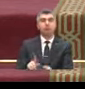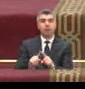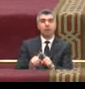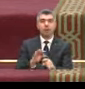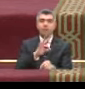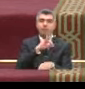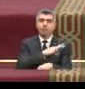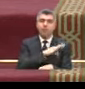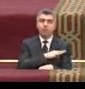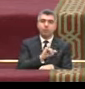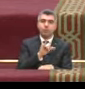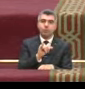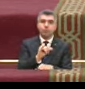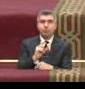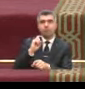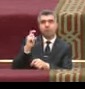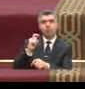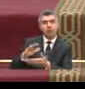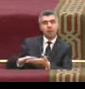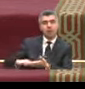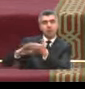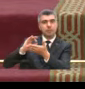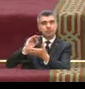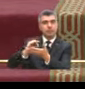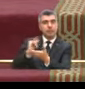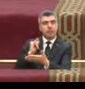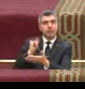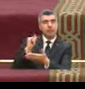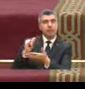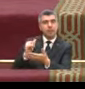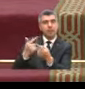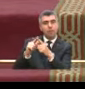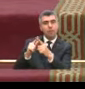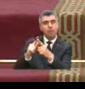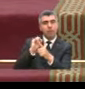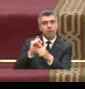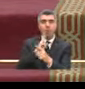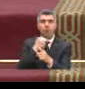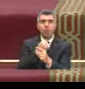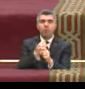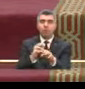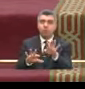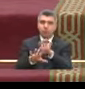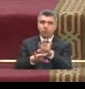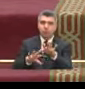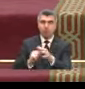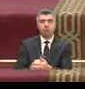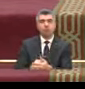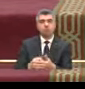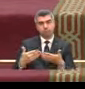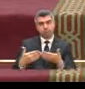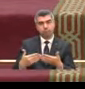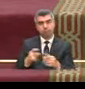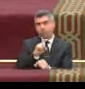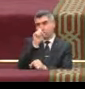الوضعية السوسيو-اقتصادية للطبقة العاملة في إطار تكريس مبادئ الدولة الاجتماعية، الأمر الذي يدعو للتساؤل السيدة